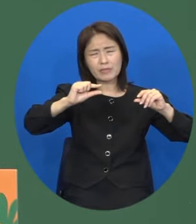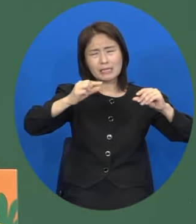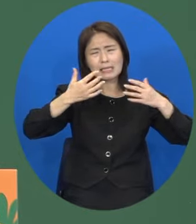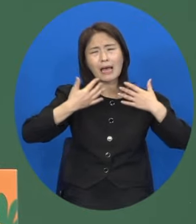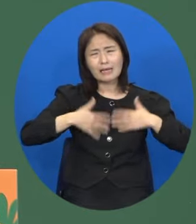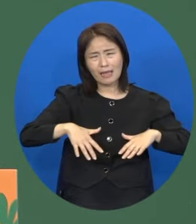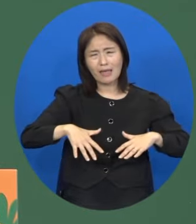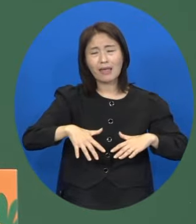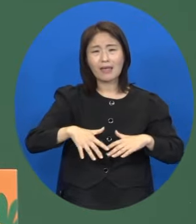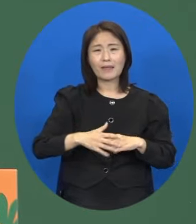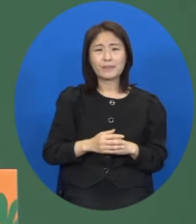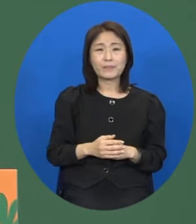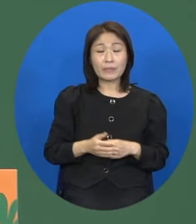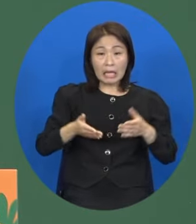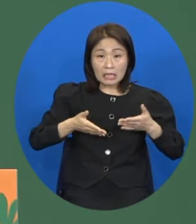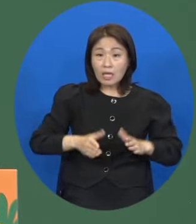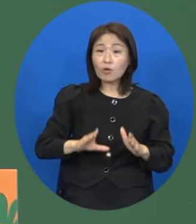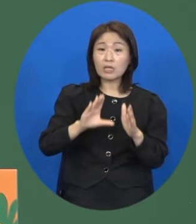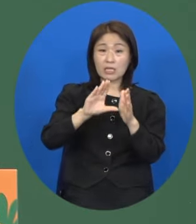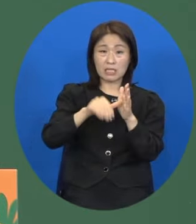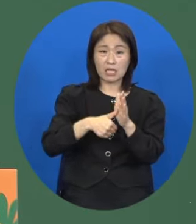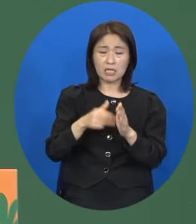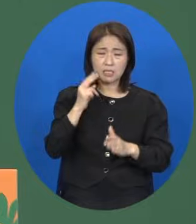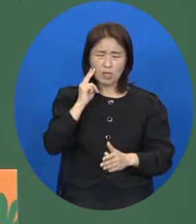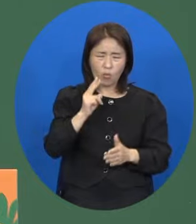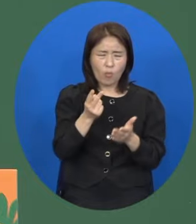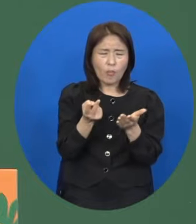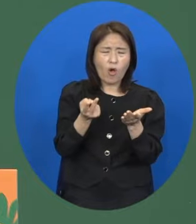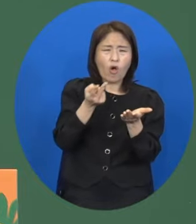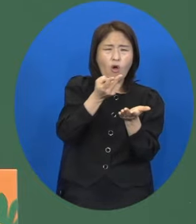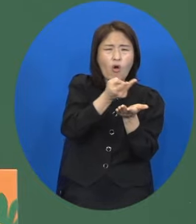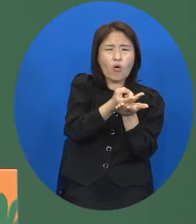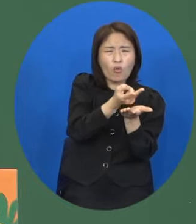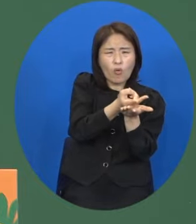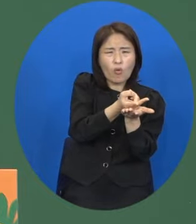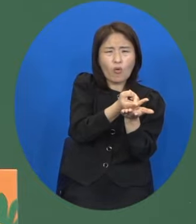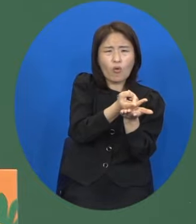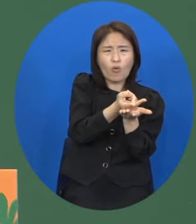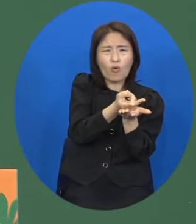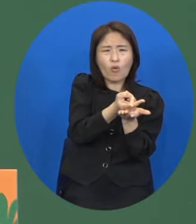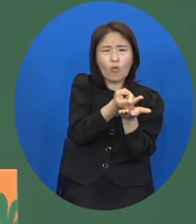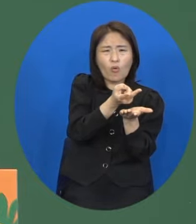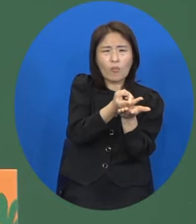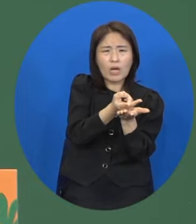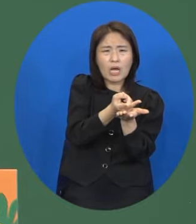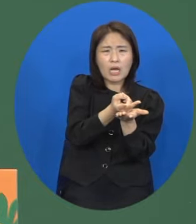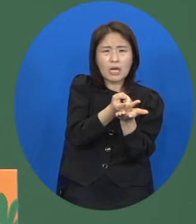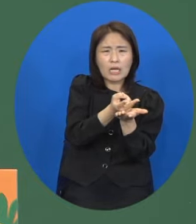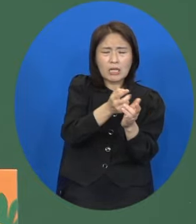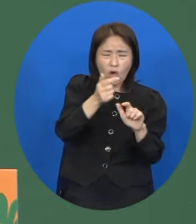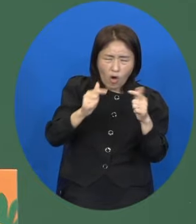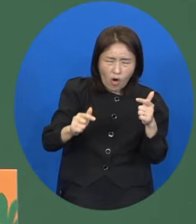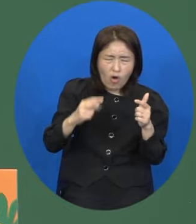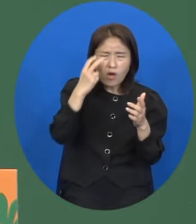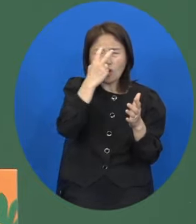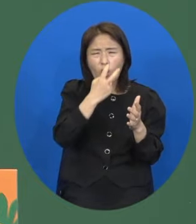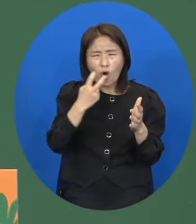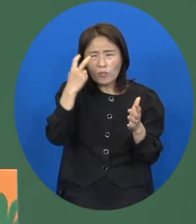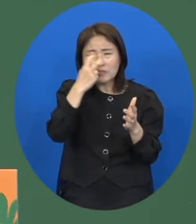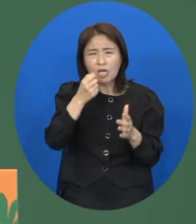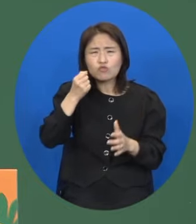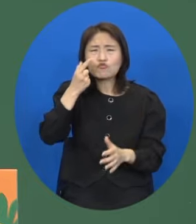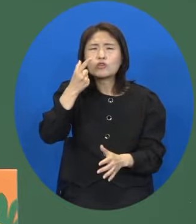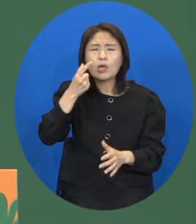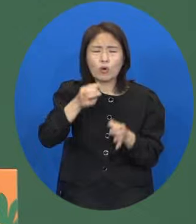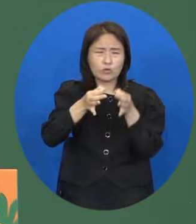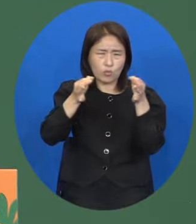태어난 지 10시간이 안 되어 중환자실로 옮겨졌고 중환자실에서 온갖 검사를 다 하고 6개월 후에